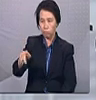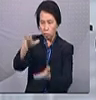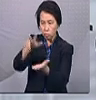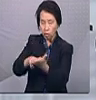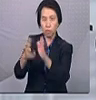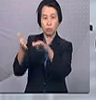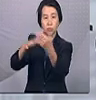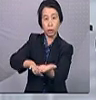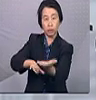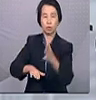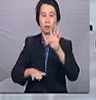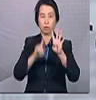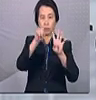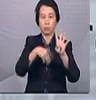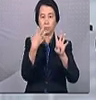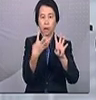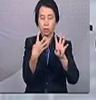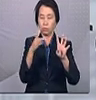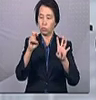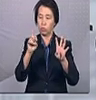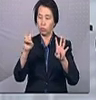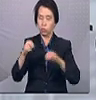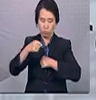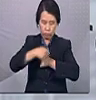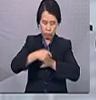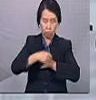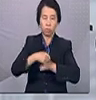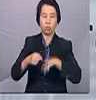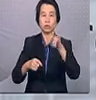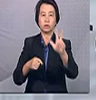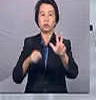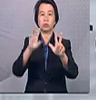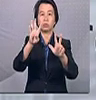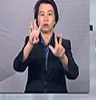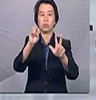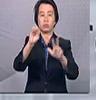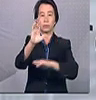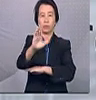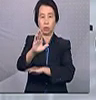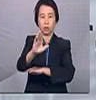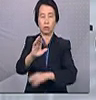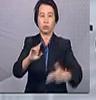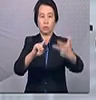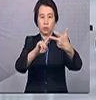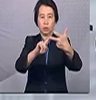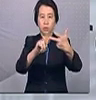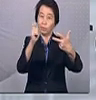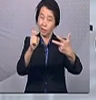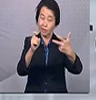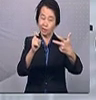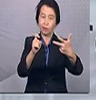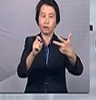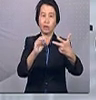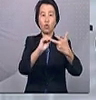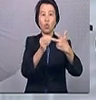dunia pada 4 April 2020 jam 3.40 petang. Kes kematian ke-60,